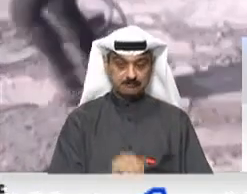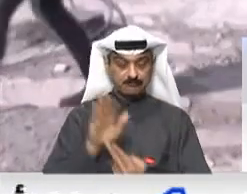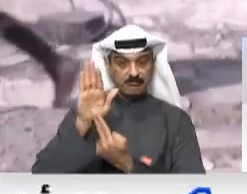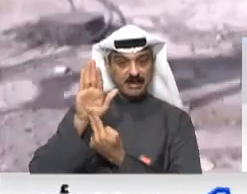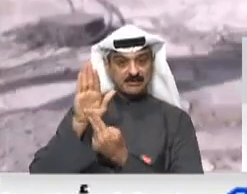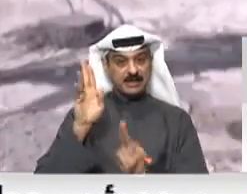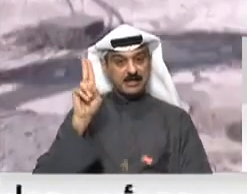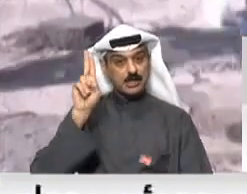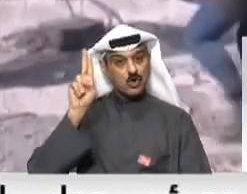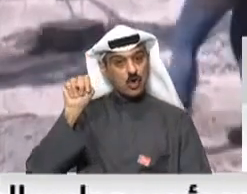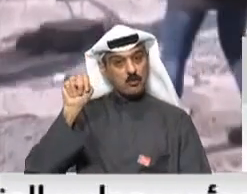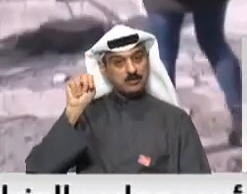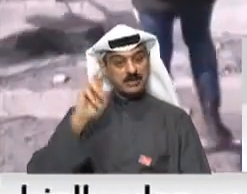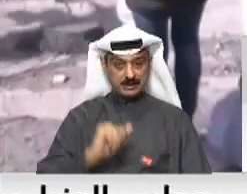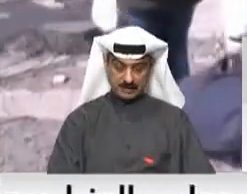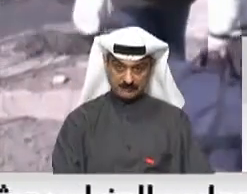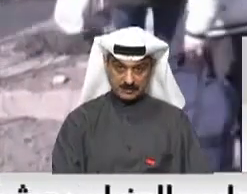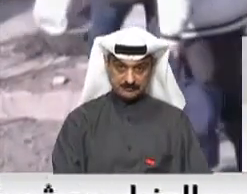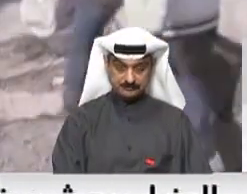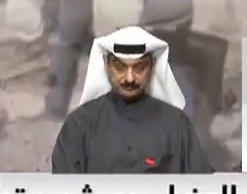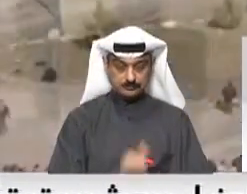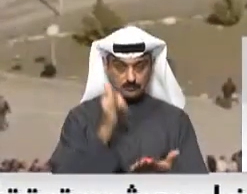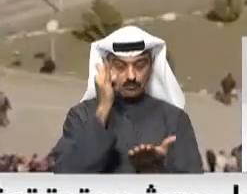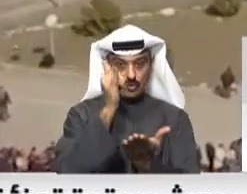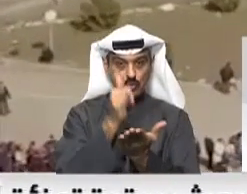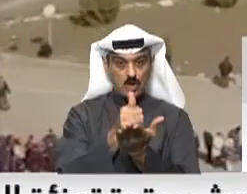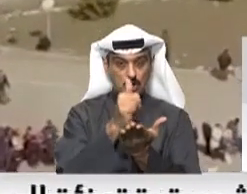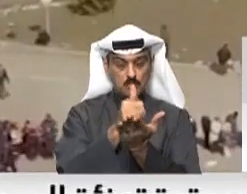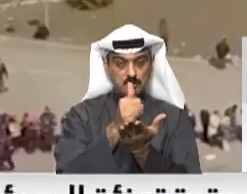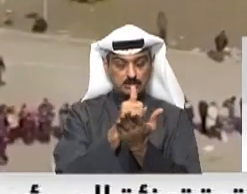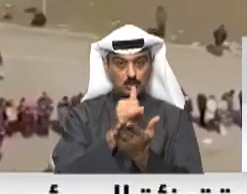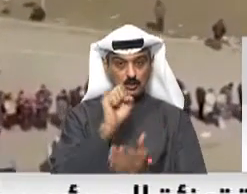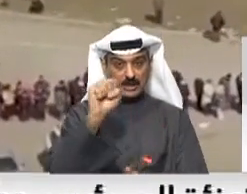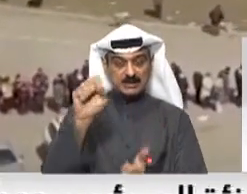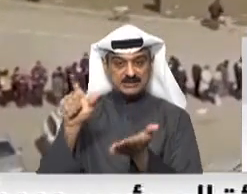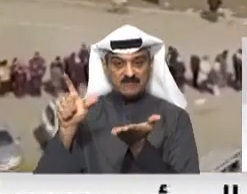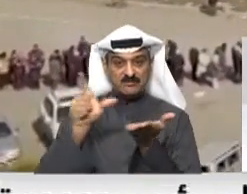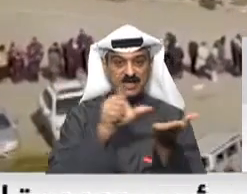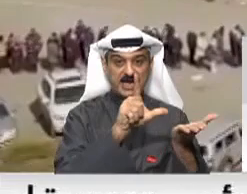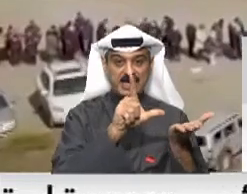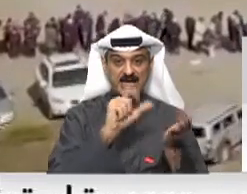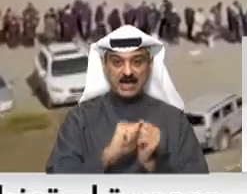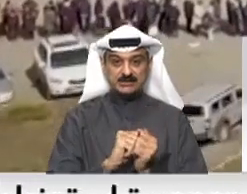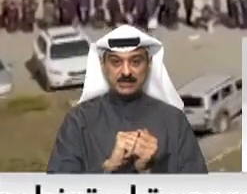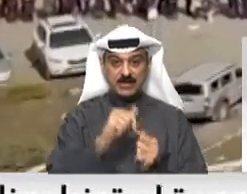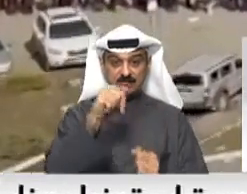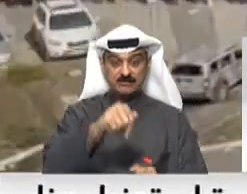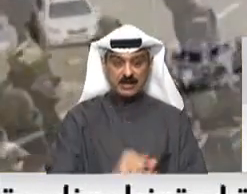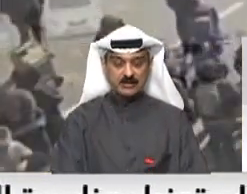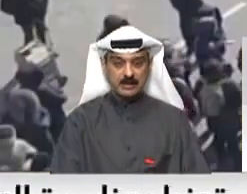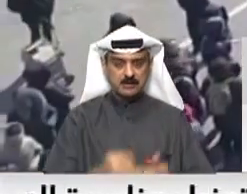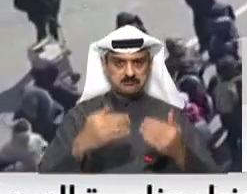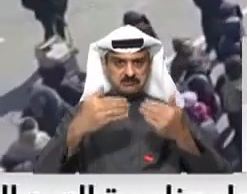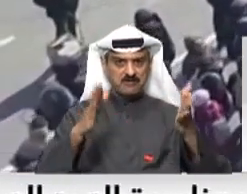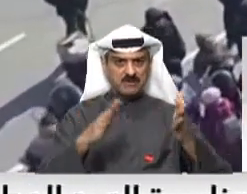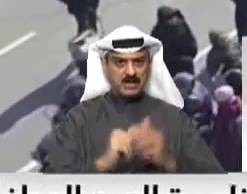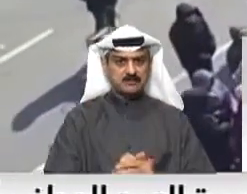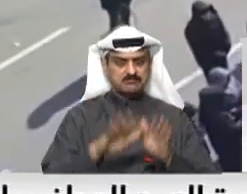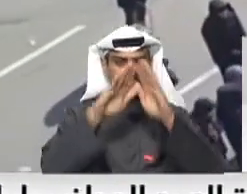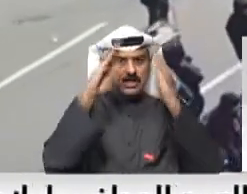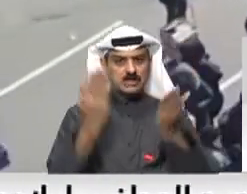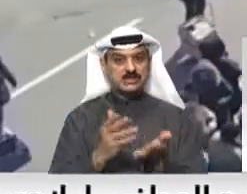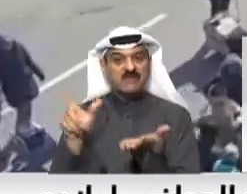الأمم المتحدة والمفوضية السامية لشؤون اللاجئين. كشفت في يناير الماضي أن إجمالي